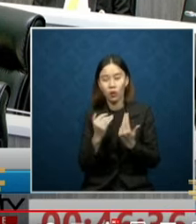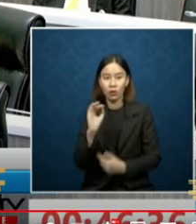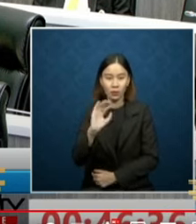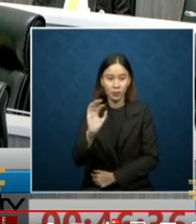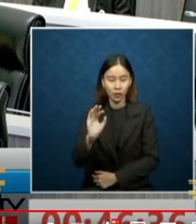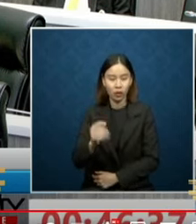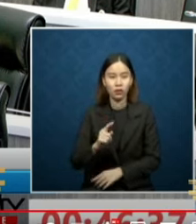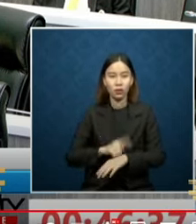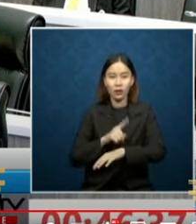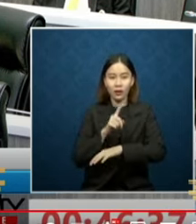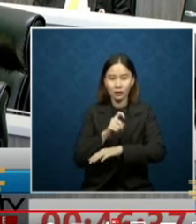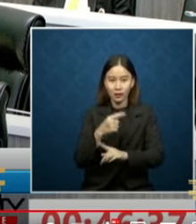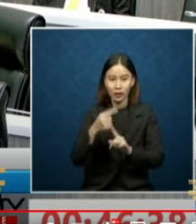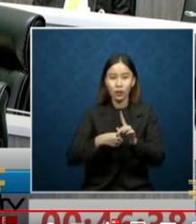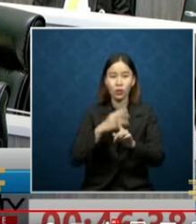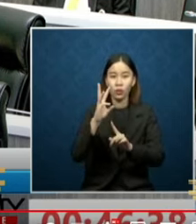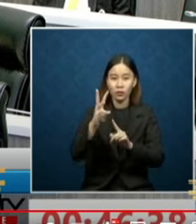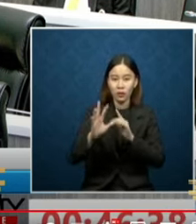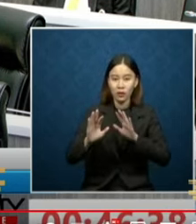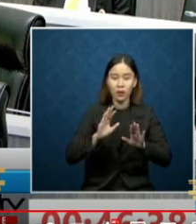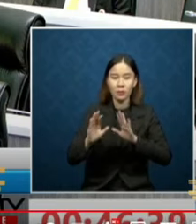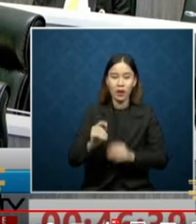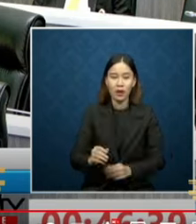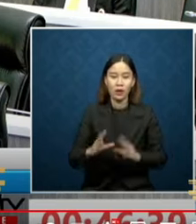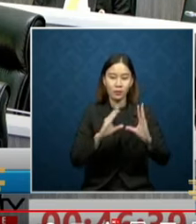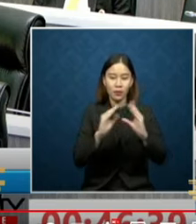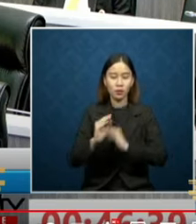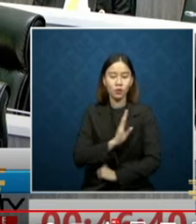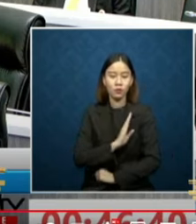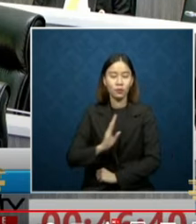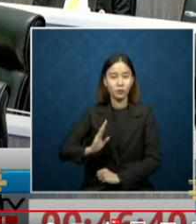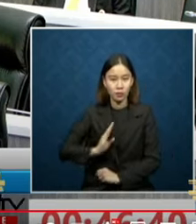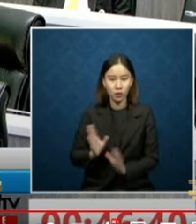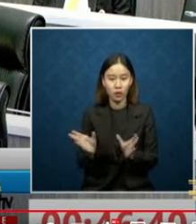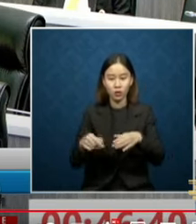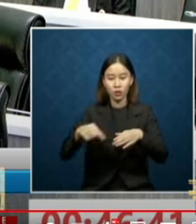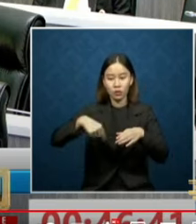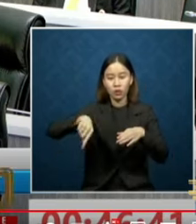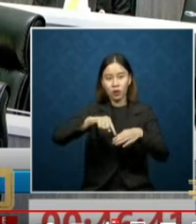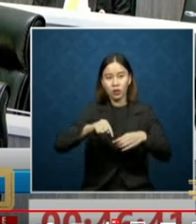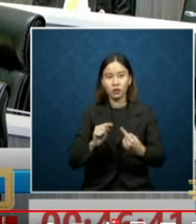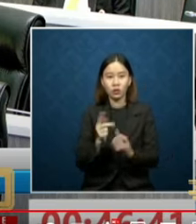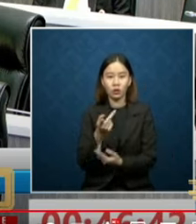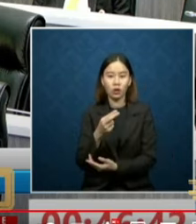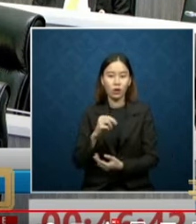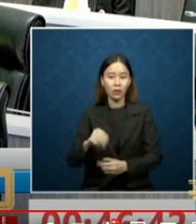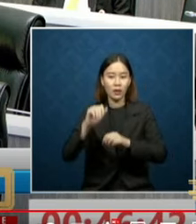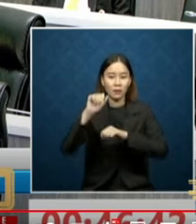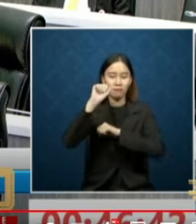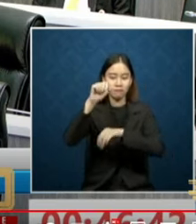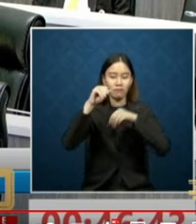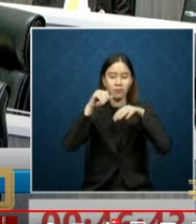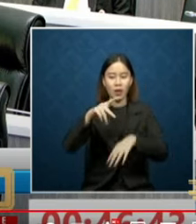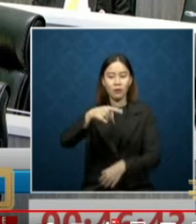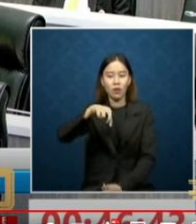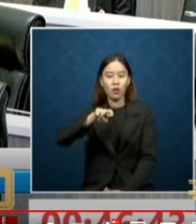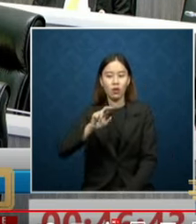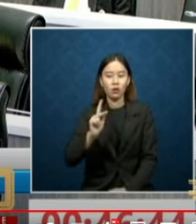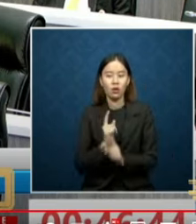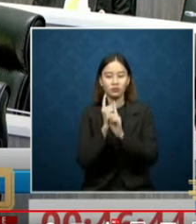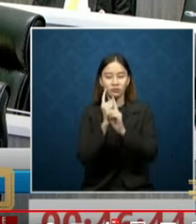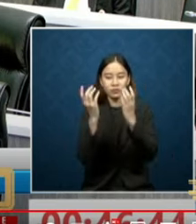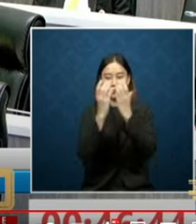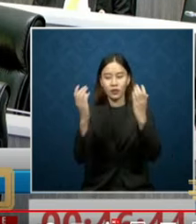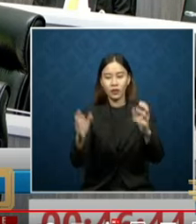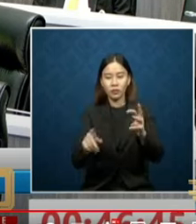ครับเสียเวลาไป6เดือนเสร็จประชุมบอร์ดวิจารณ์ชุดใหญ่ผ่านเข้าคณะรัฐมนตรีออกเป็นพระราชกำหนดตามรัฐธรรมนูญมา